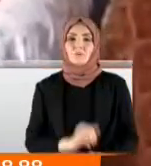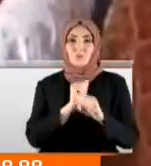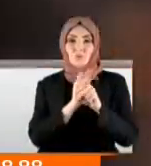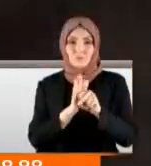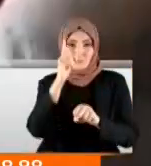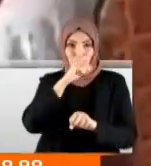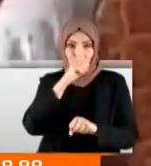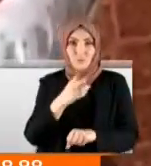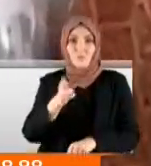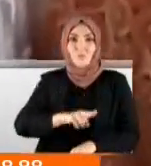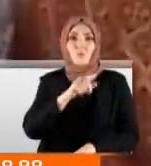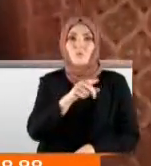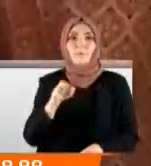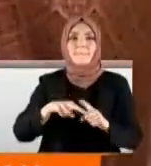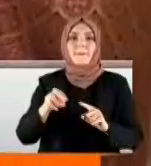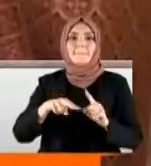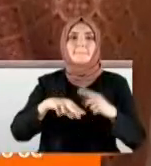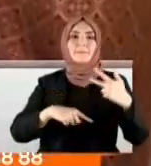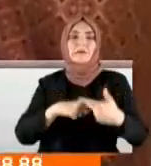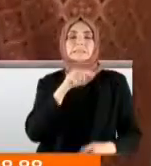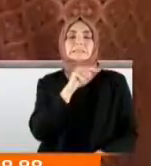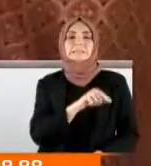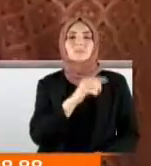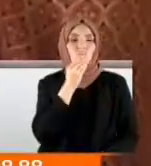Koronavirüsten ölen papazı öperek uğurladılar.